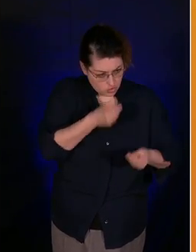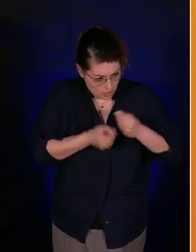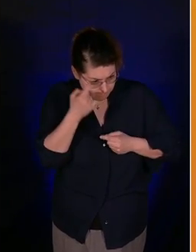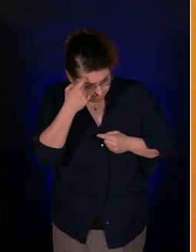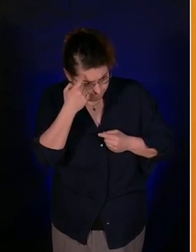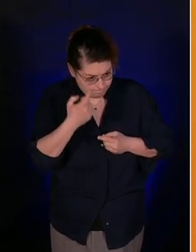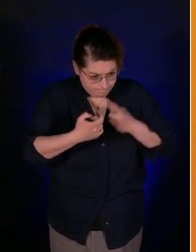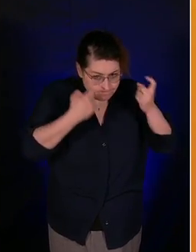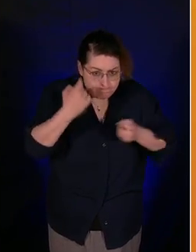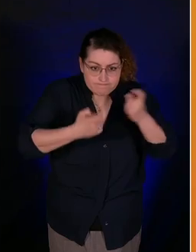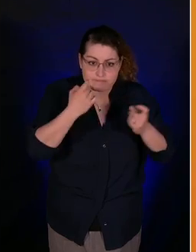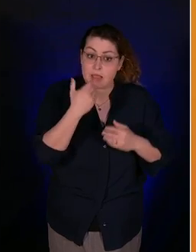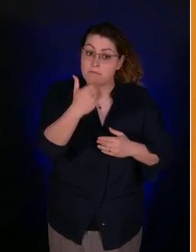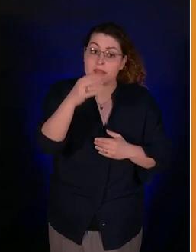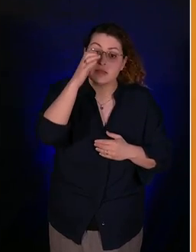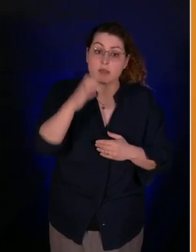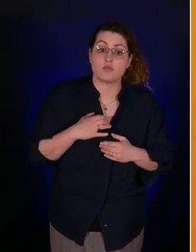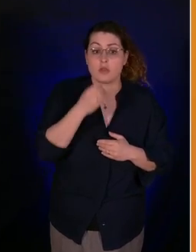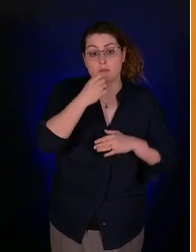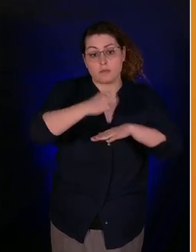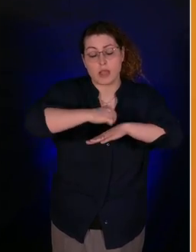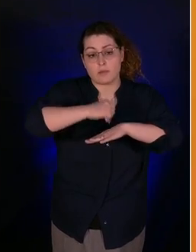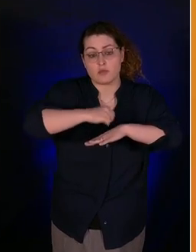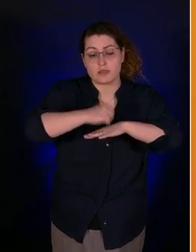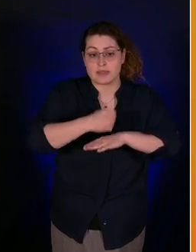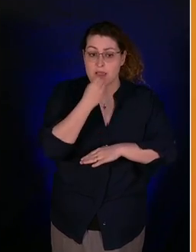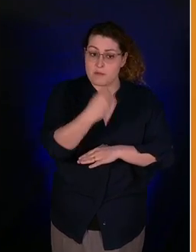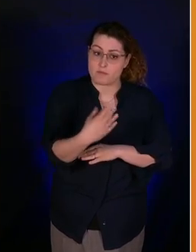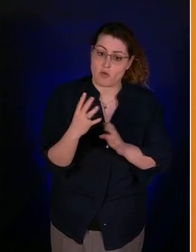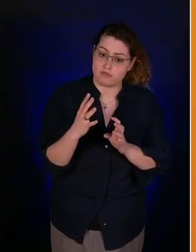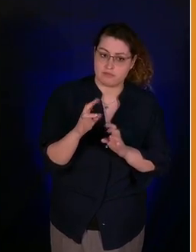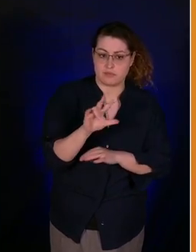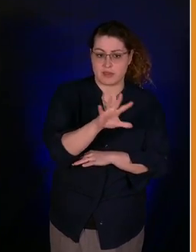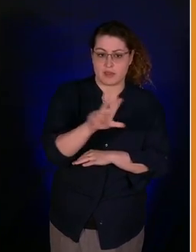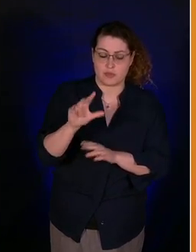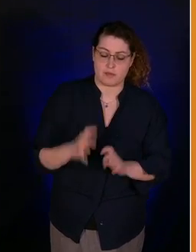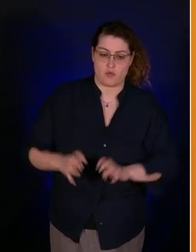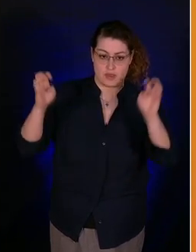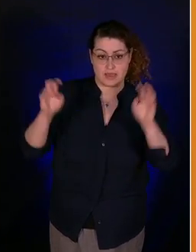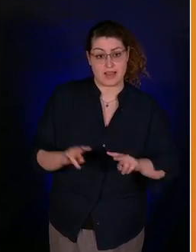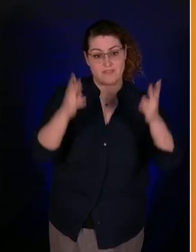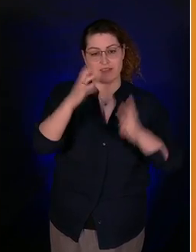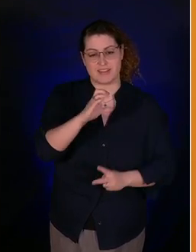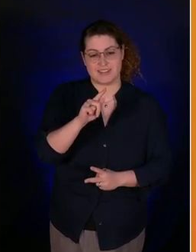Et je vous remercie de votre écoute, je vous souhaite bon appétit, un bon 53e congrès et vive la CGT.